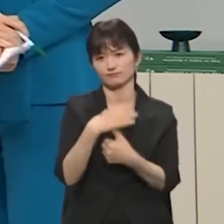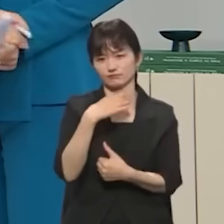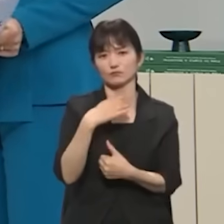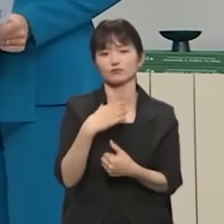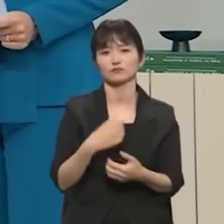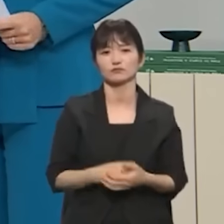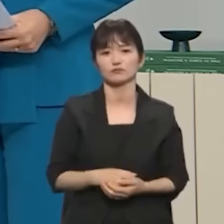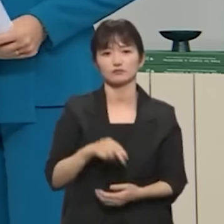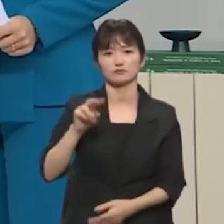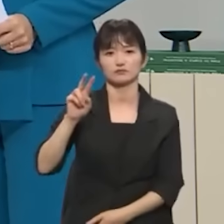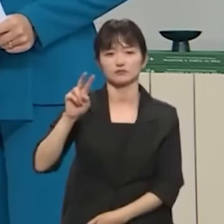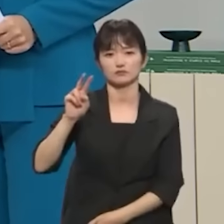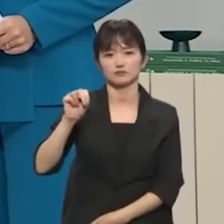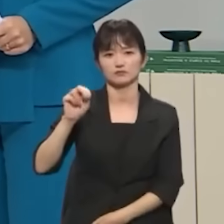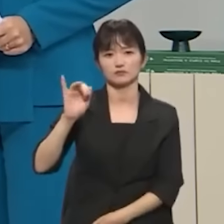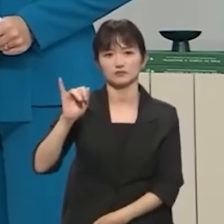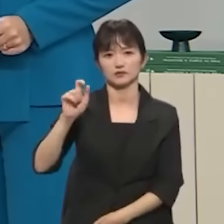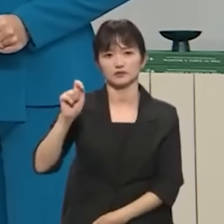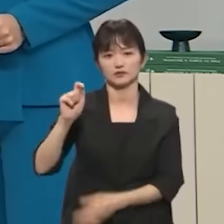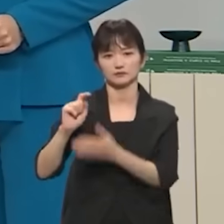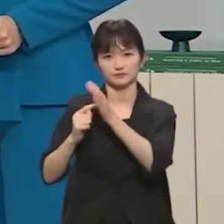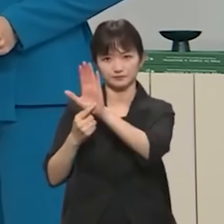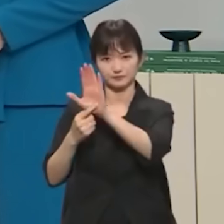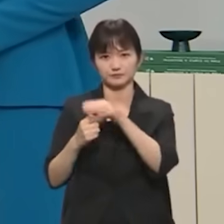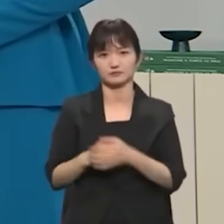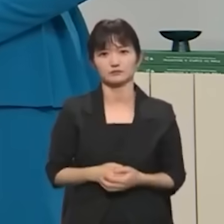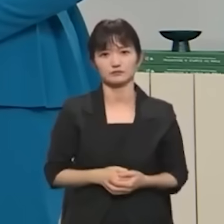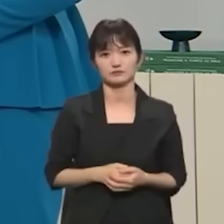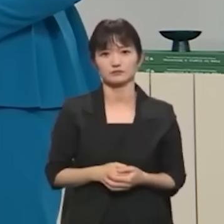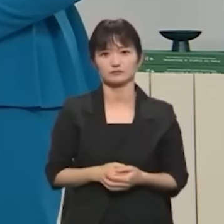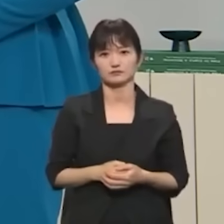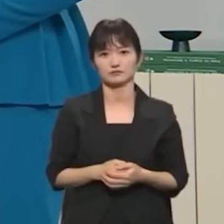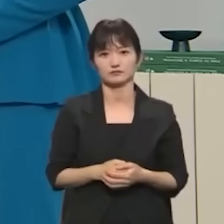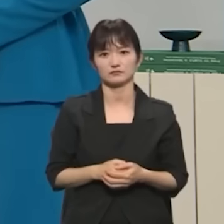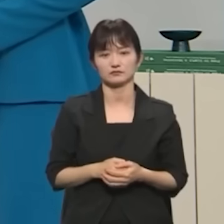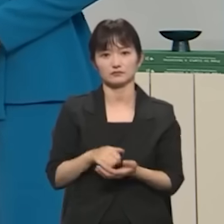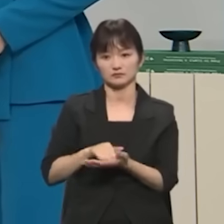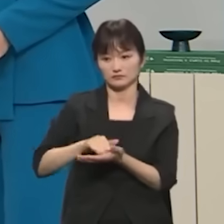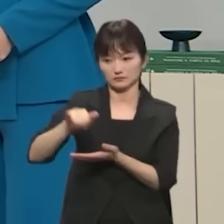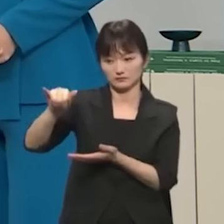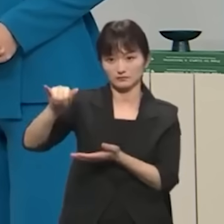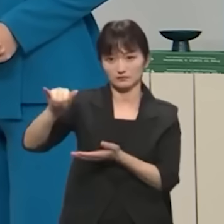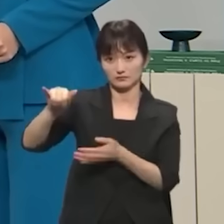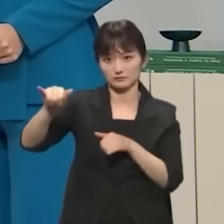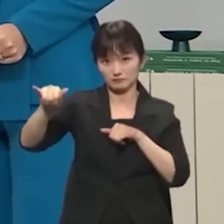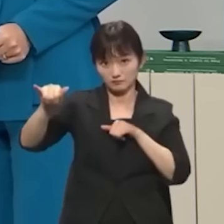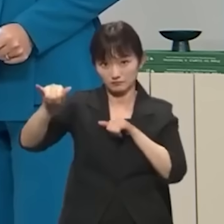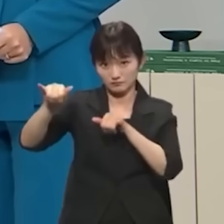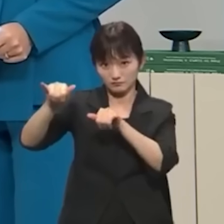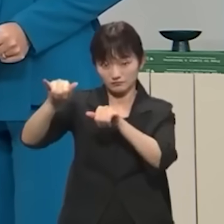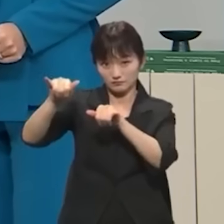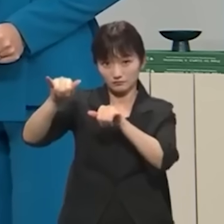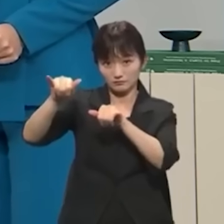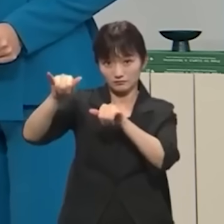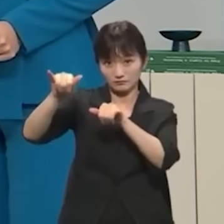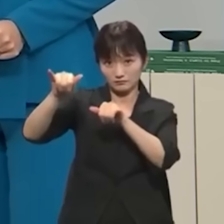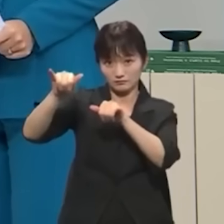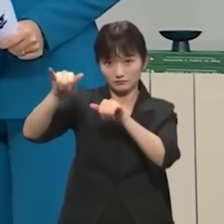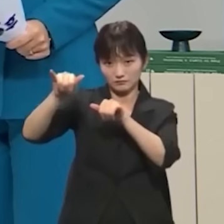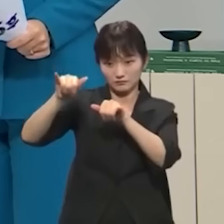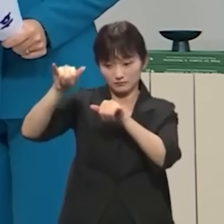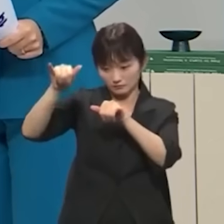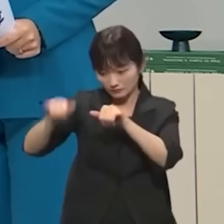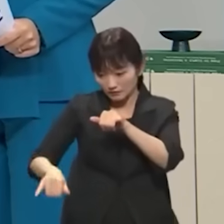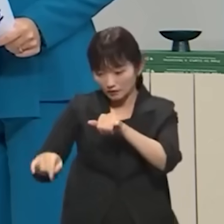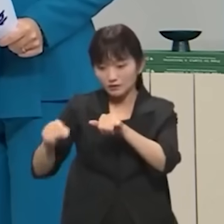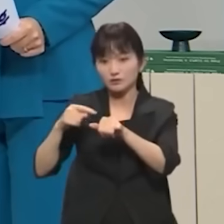한데요. 뉴욕타임스는 당시 짧은 시차를 두고 비행기 두 대가 이륙했고 프리고진은 추락하지 않은 두